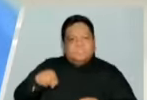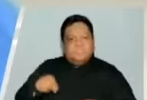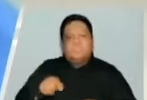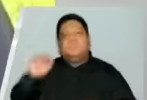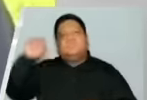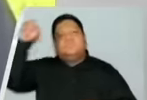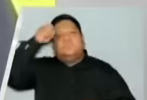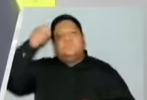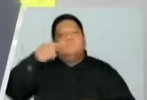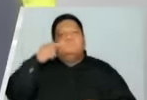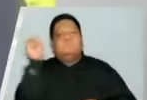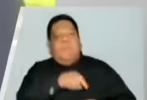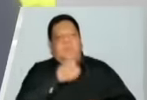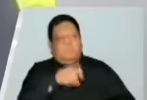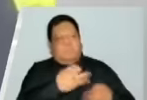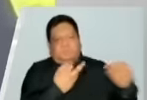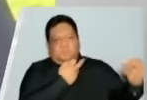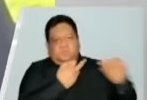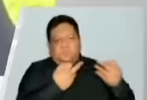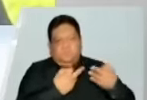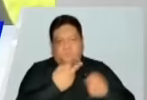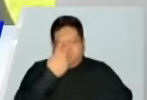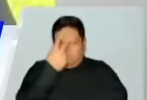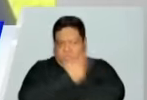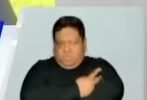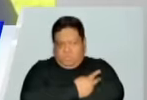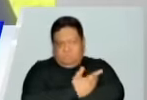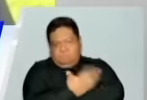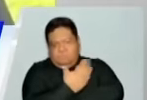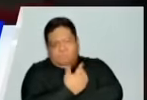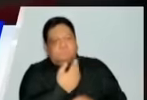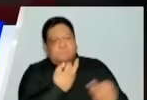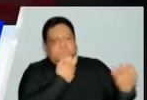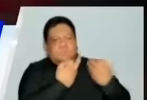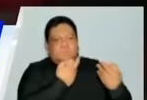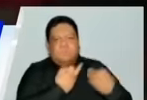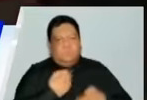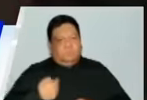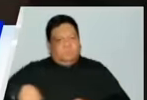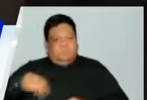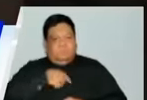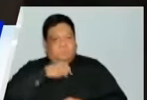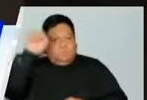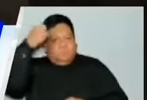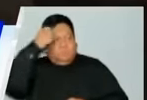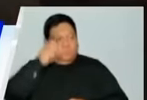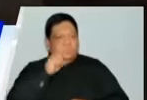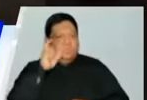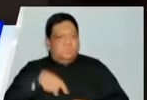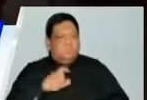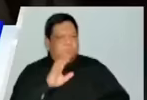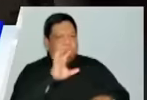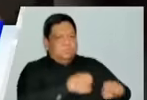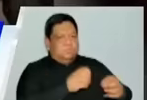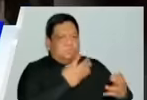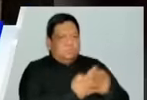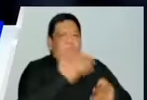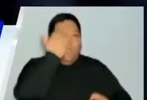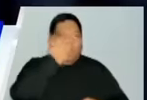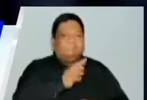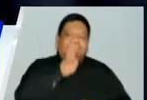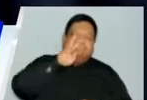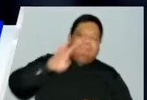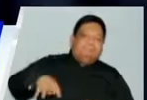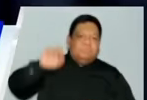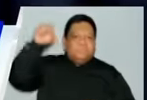oras siya para magpaliwanag kung bakit hindi siya dapat arestuhin kahit pa ulit-ulit na inisnap ang mga pagdinig ng Senado.